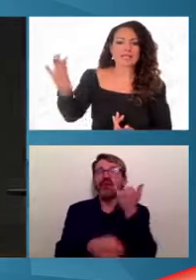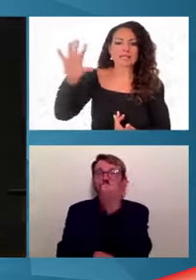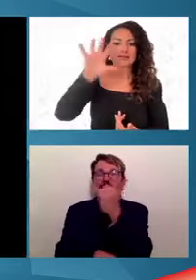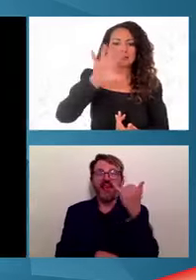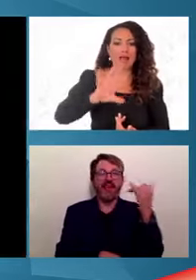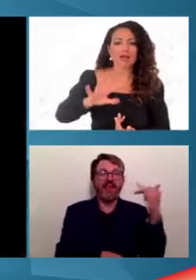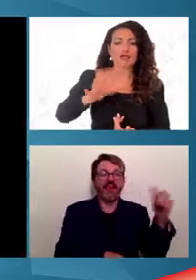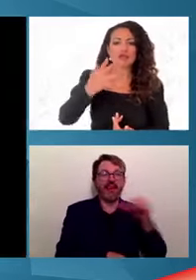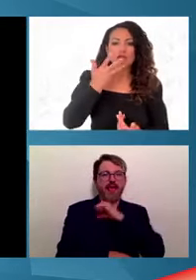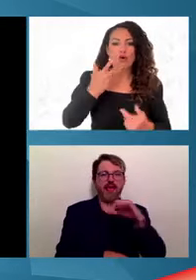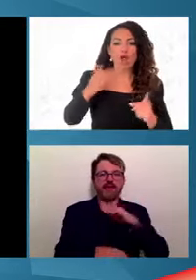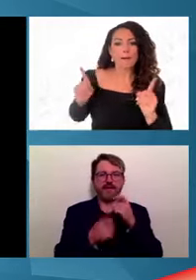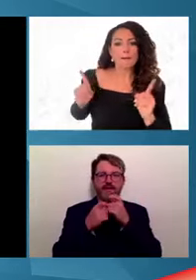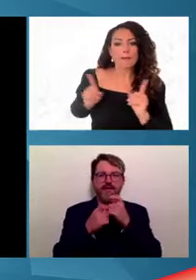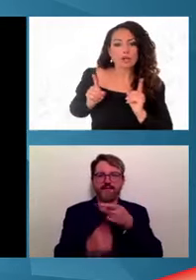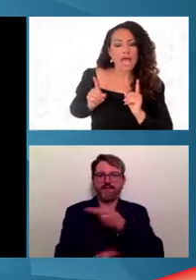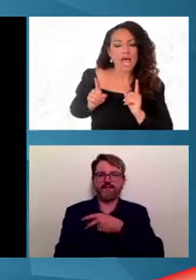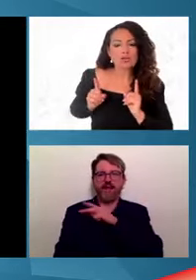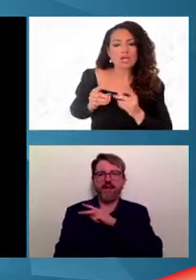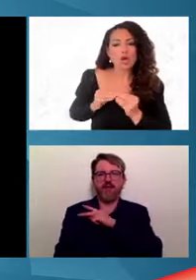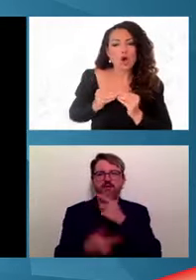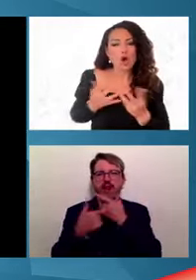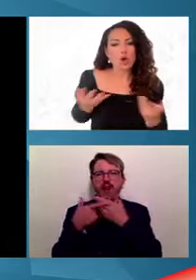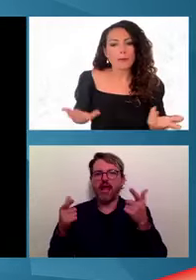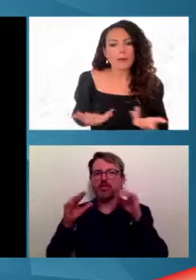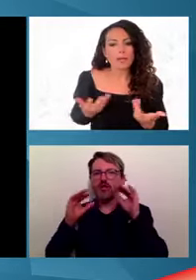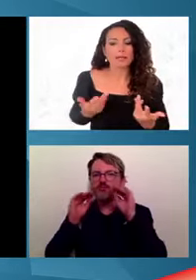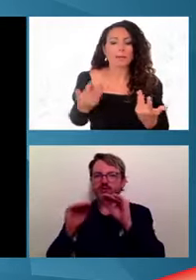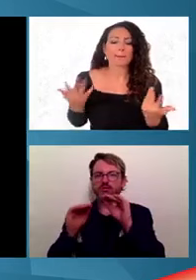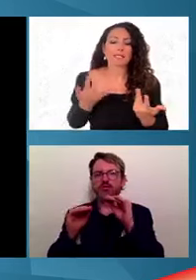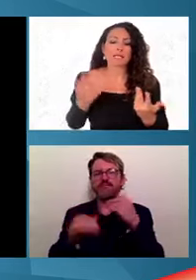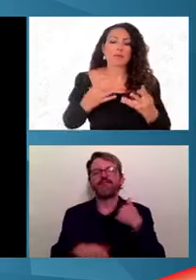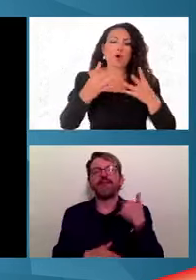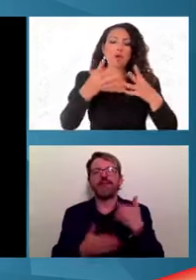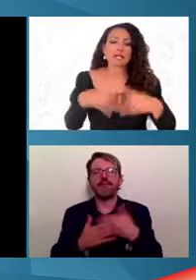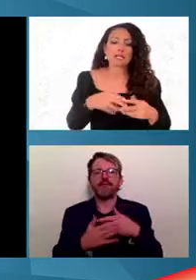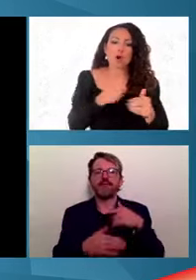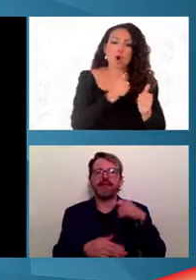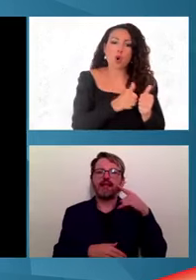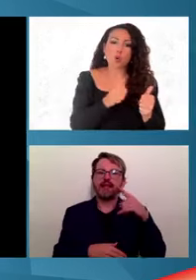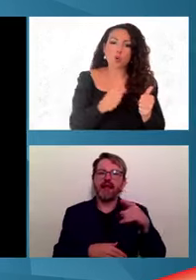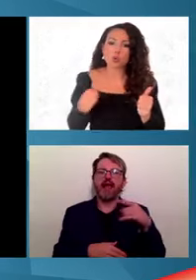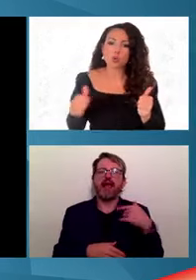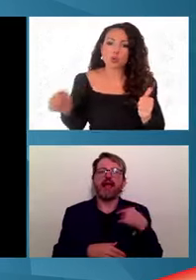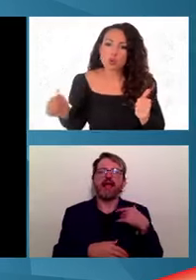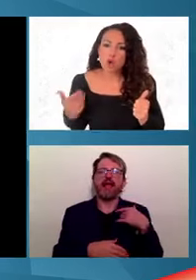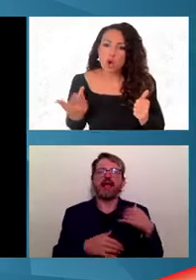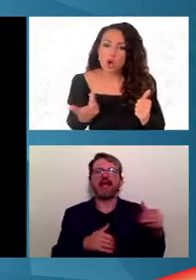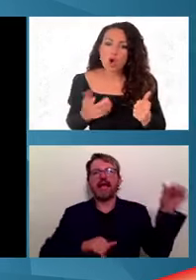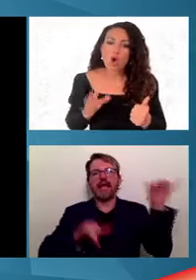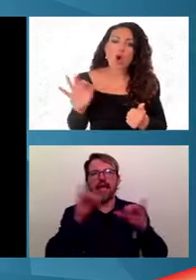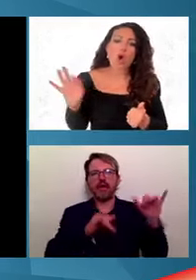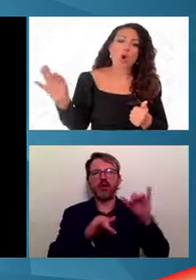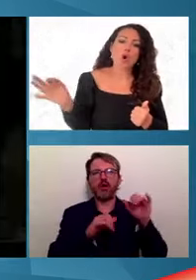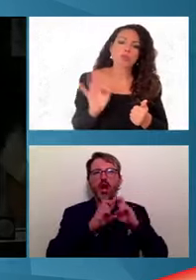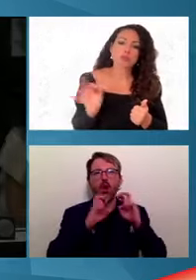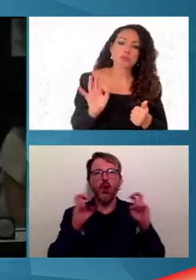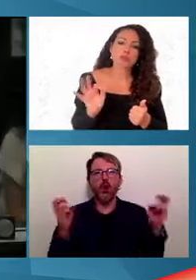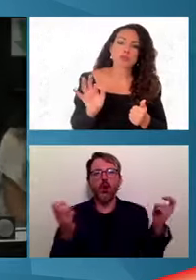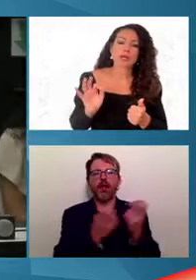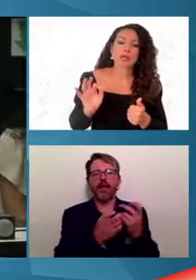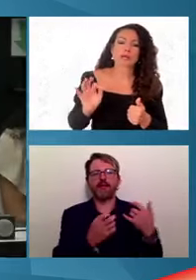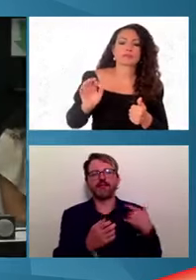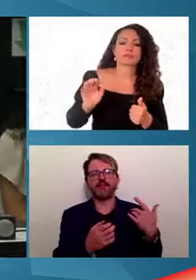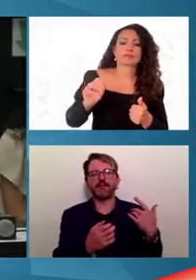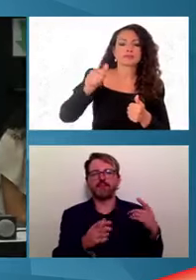dafür verantwortlich, Landschaft zu schützen? Dazu haben wir diesen internationalen Kongress gestalten. Destination Landschaft,